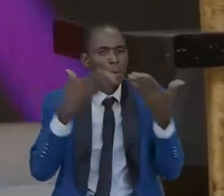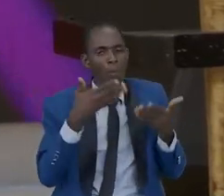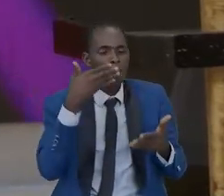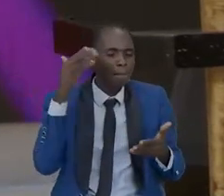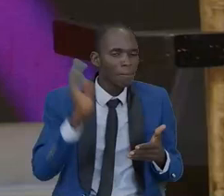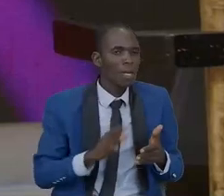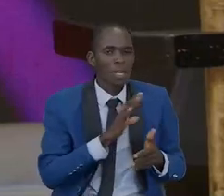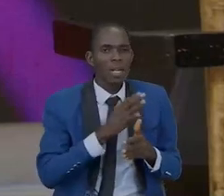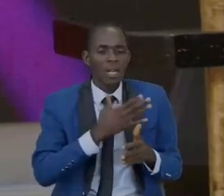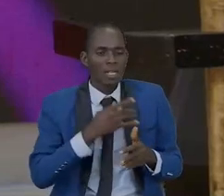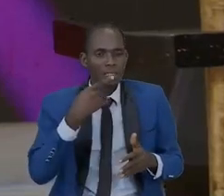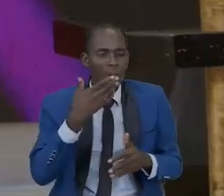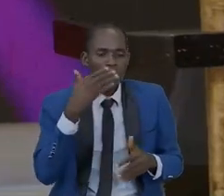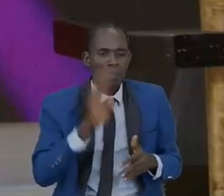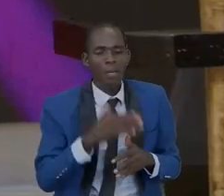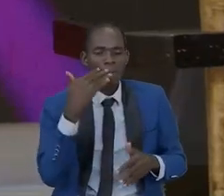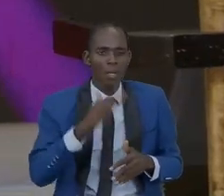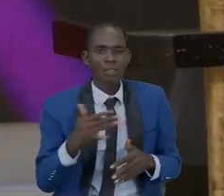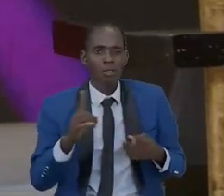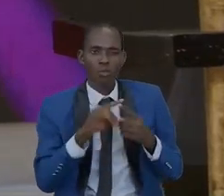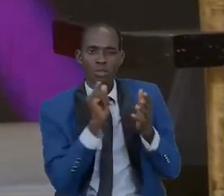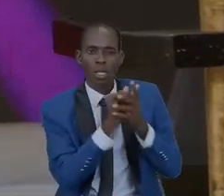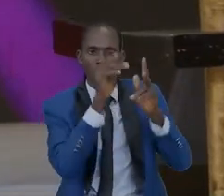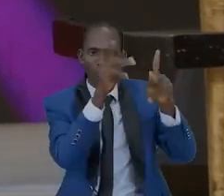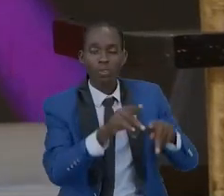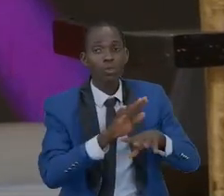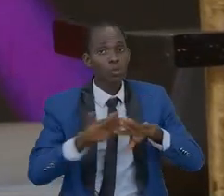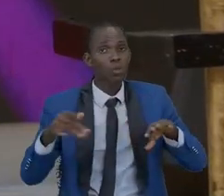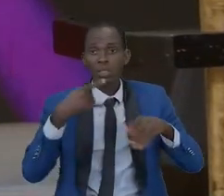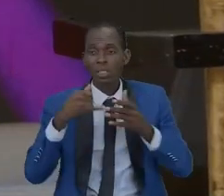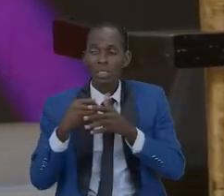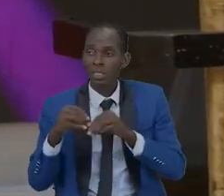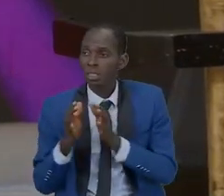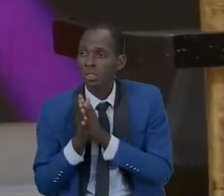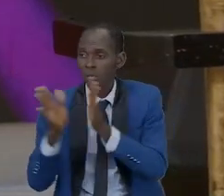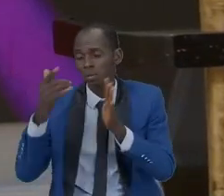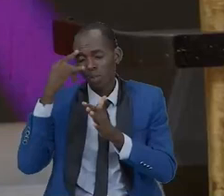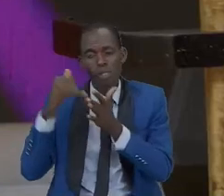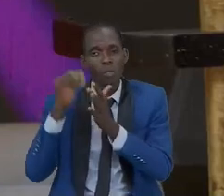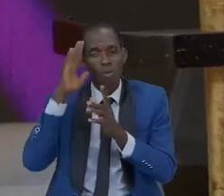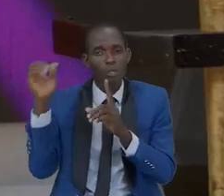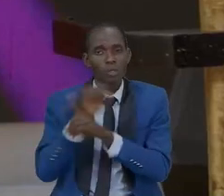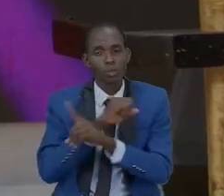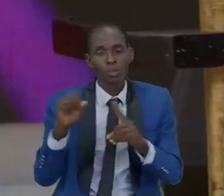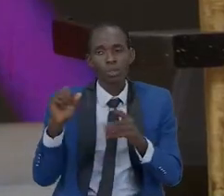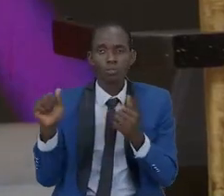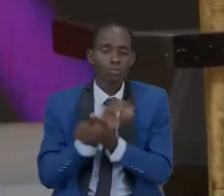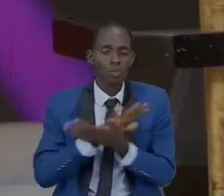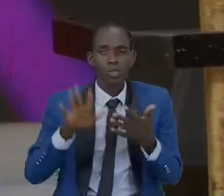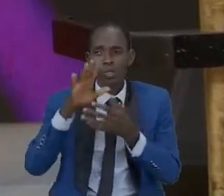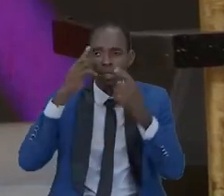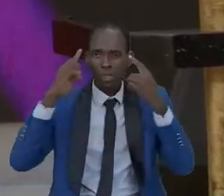mauvaise que voulait dire à la personne qui vous a provoqué aller dans le secret alors vous cela va ôter votre